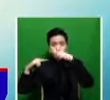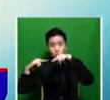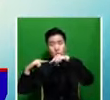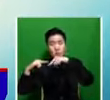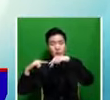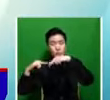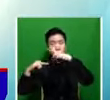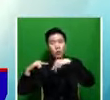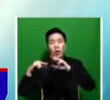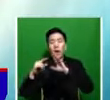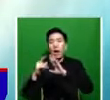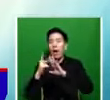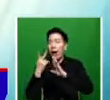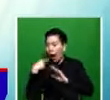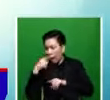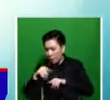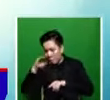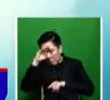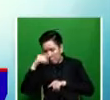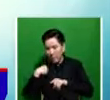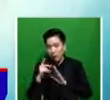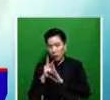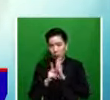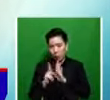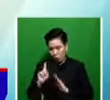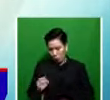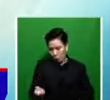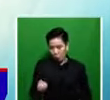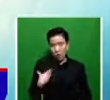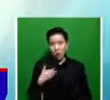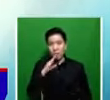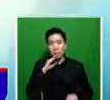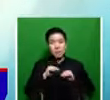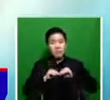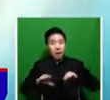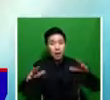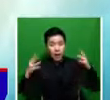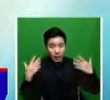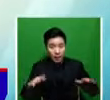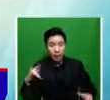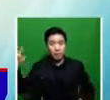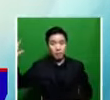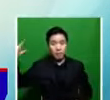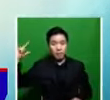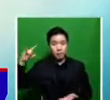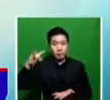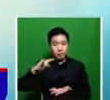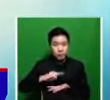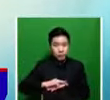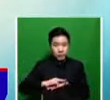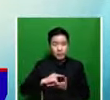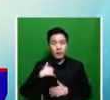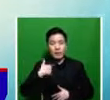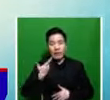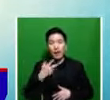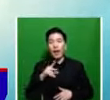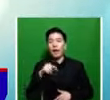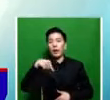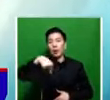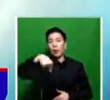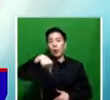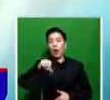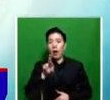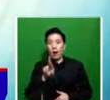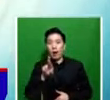ฎหมายเนี่ยเขาต้องแจ้งด้วยว่ามีใครบ้างนะครับขณะเดียวกันเนี่ยเมื่อประกาศแล้วเนี่ยพอลงถึงเกตเนี่ยก็จะมีการยิง QR code น